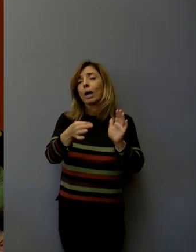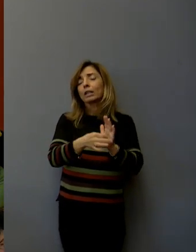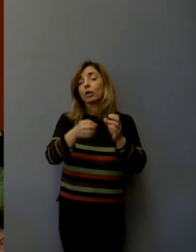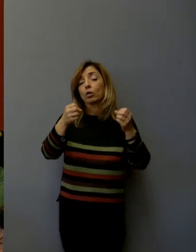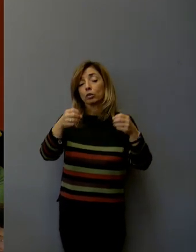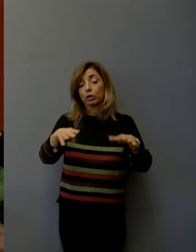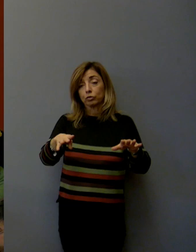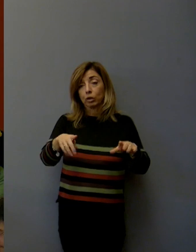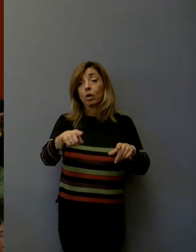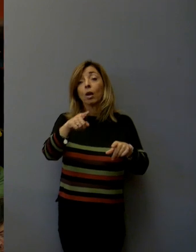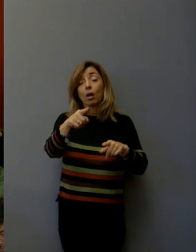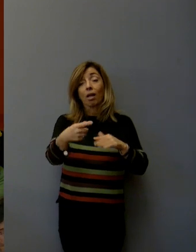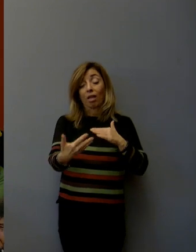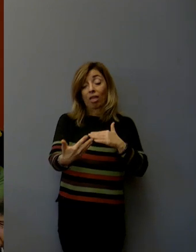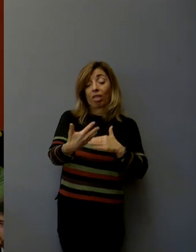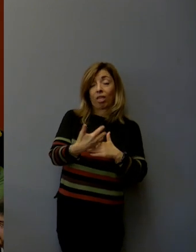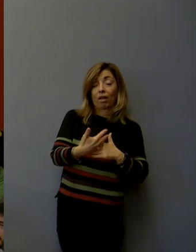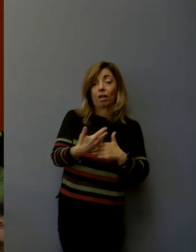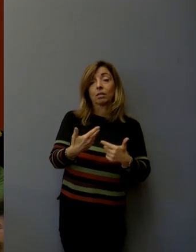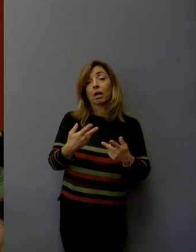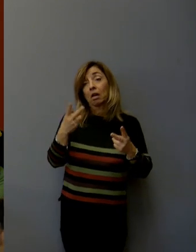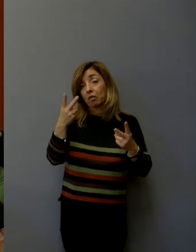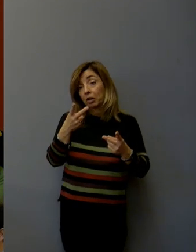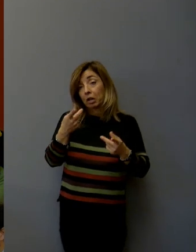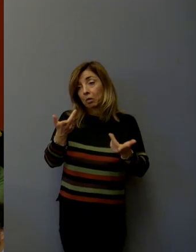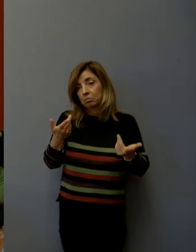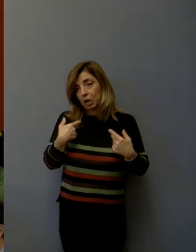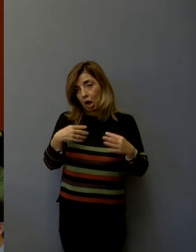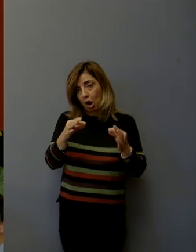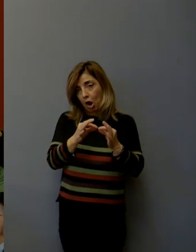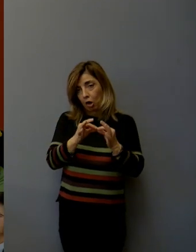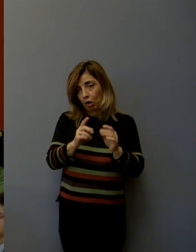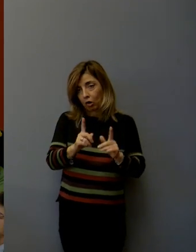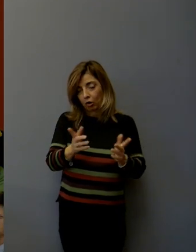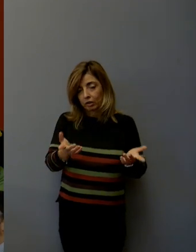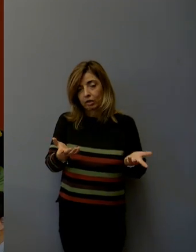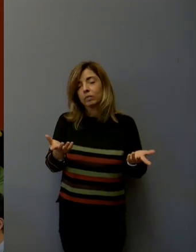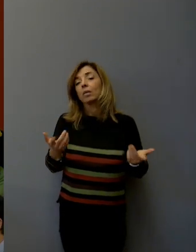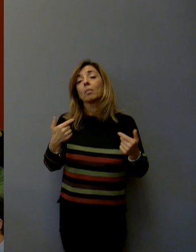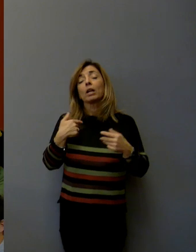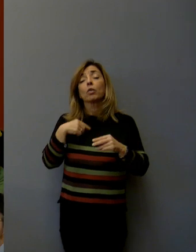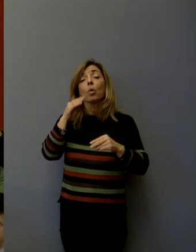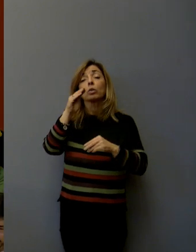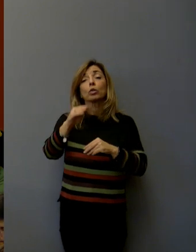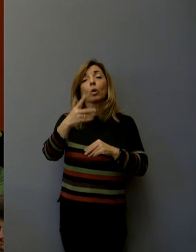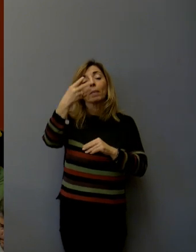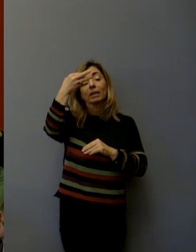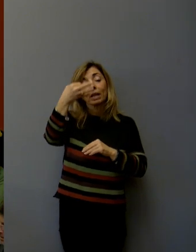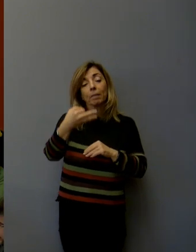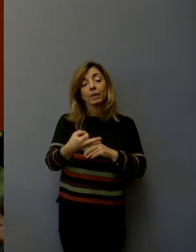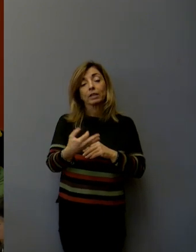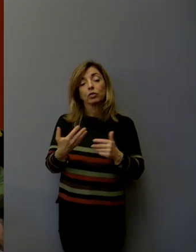lasciata anche interrompermi anche se non ne condivido Lo stile Io ho fatto come dire una domanda precisa ho fatto una domanda